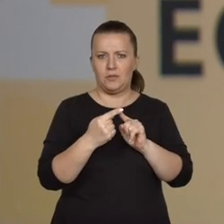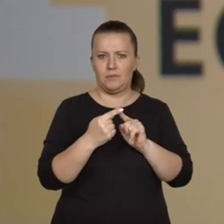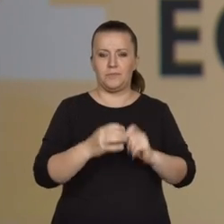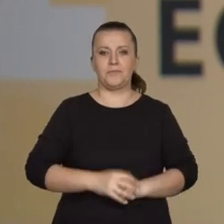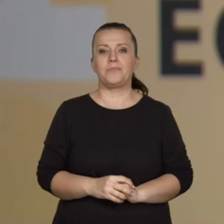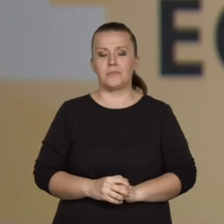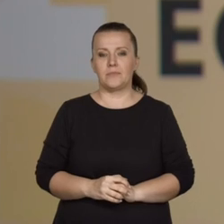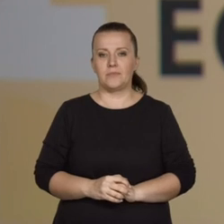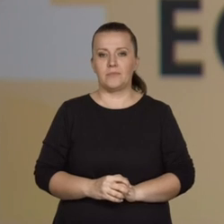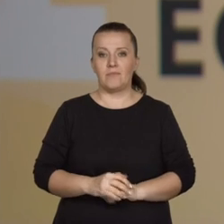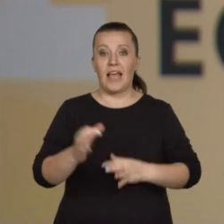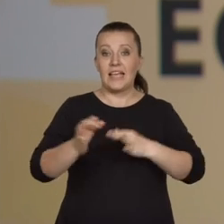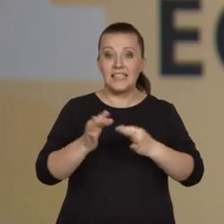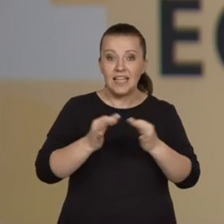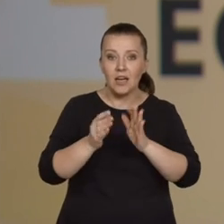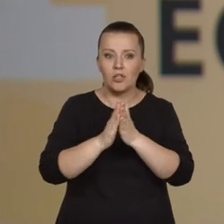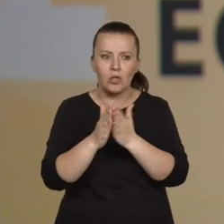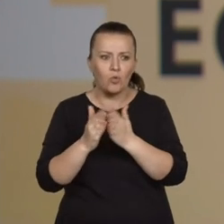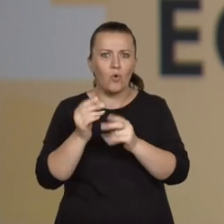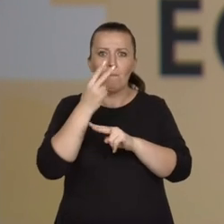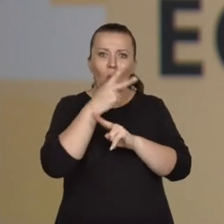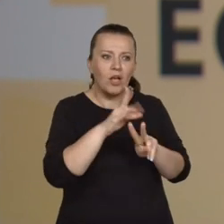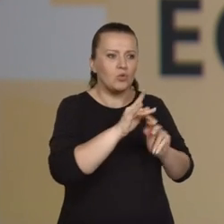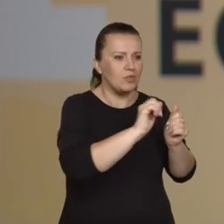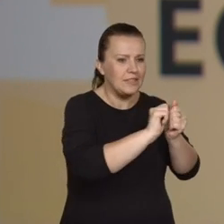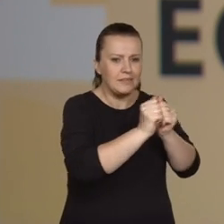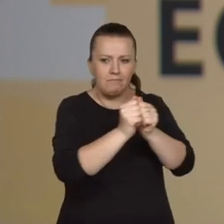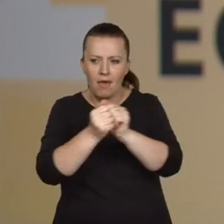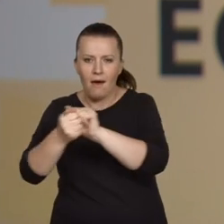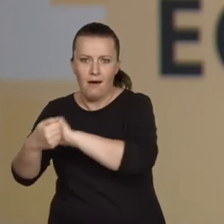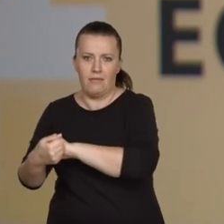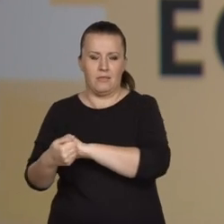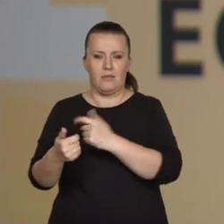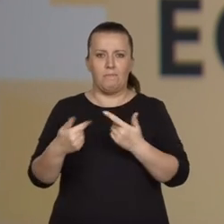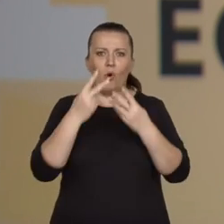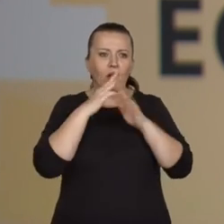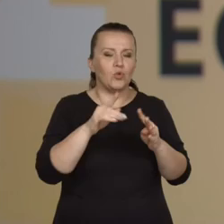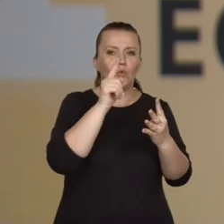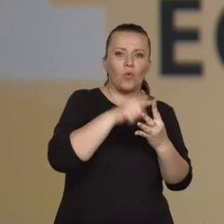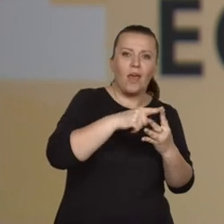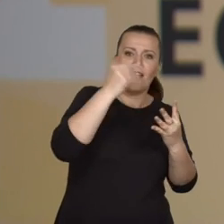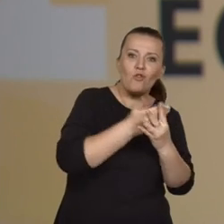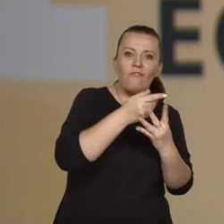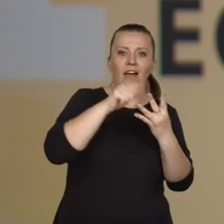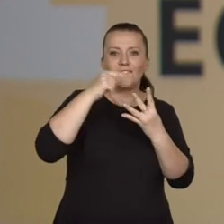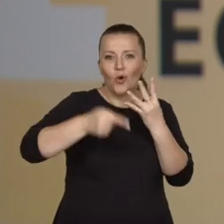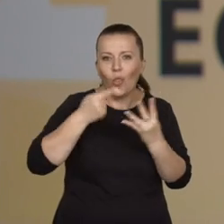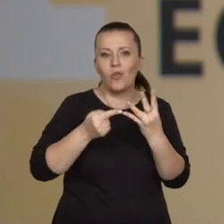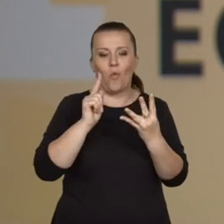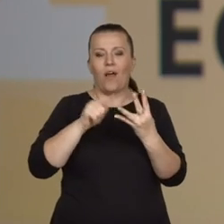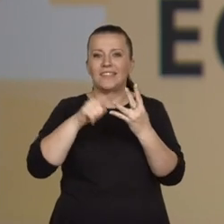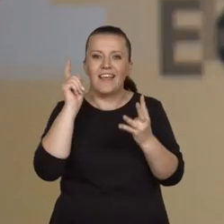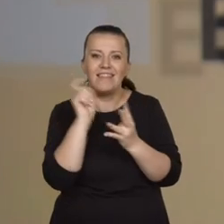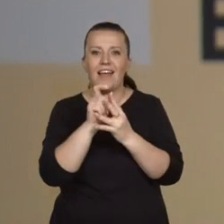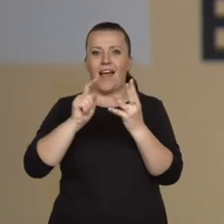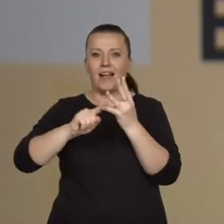się opisać te zmiany. Stara się opisać to, co jest innowacją, to, co jest kontynuacją, to, co jest negacją i to, co jest